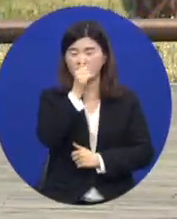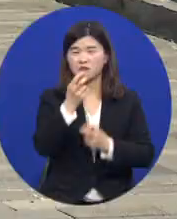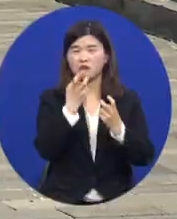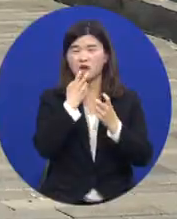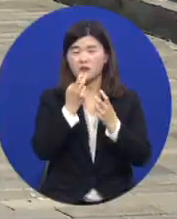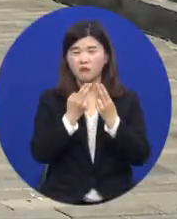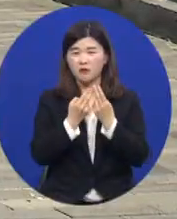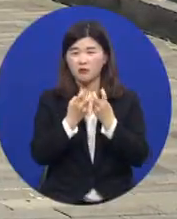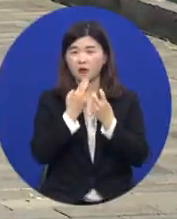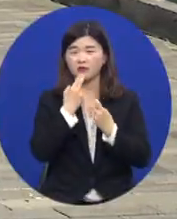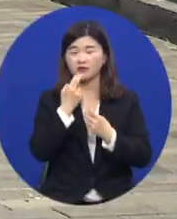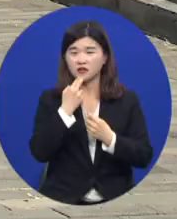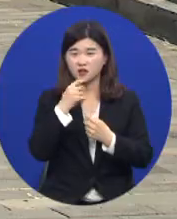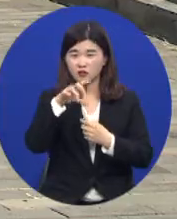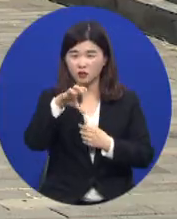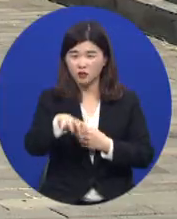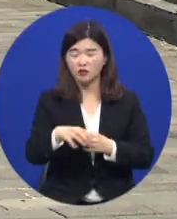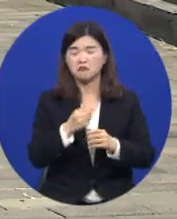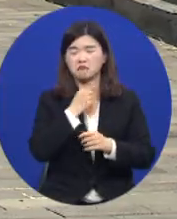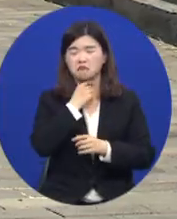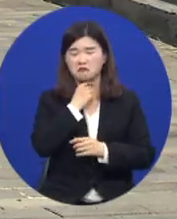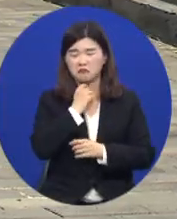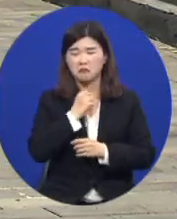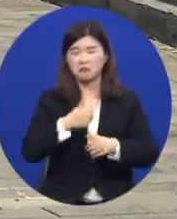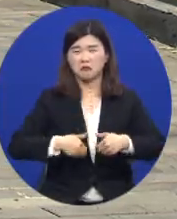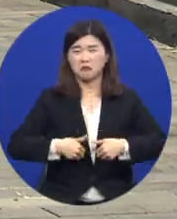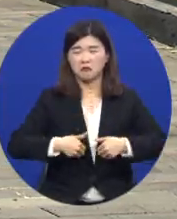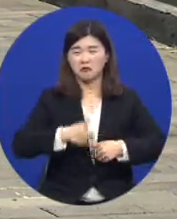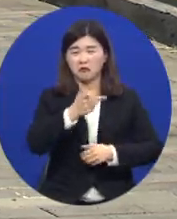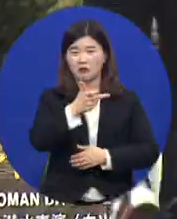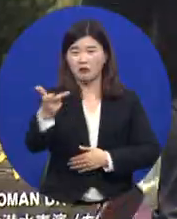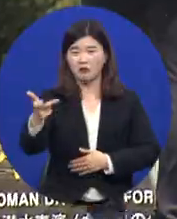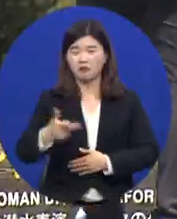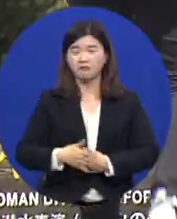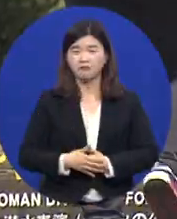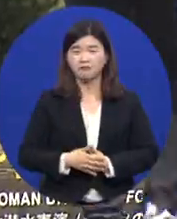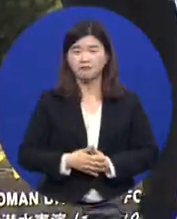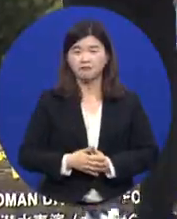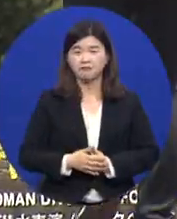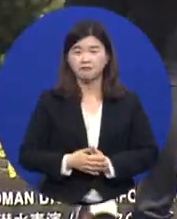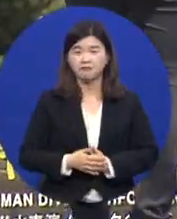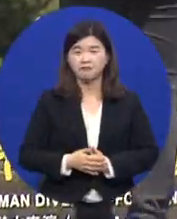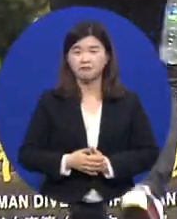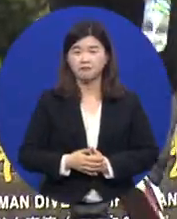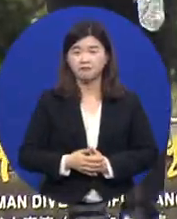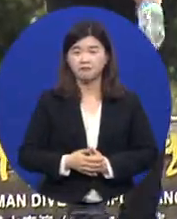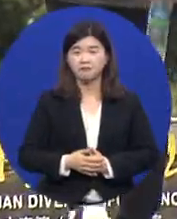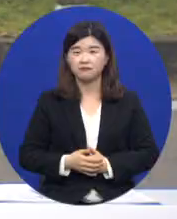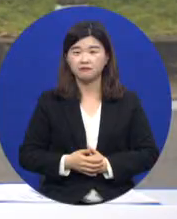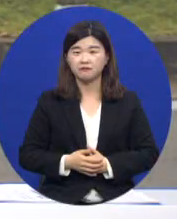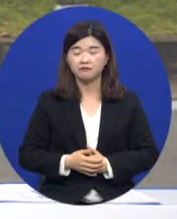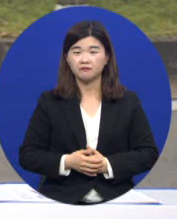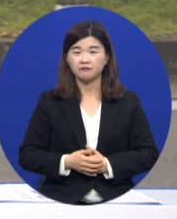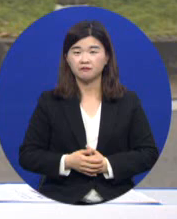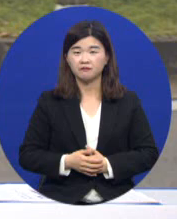없는지 현장의 절박감은 커지고 있습니다. MBC 뉴스 오승철입니다.